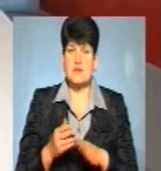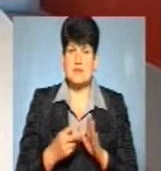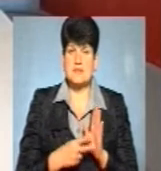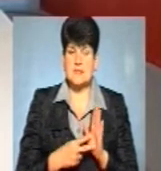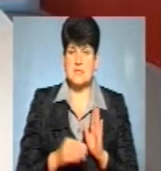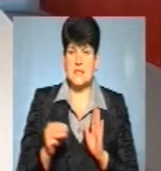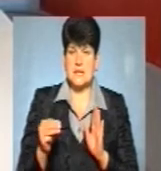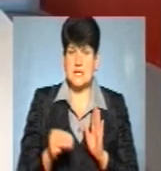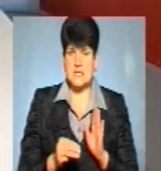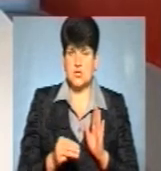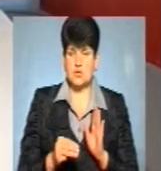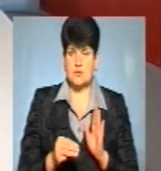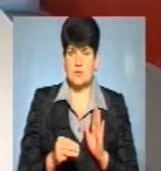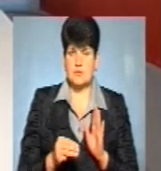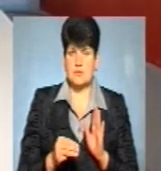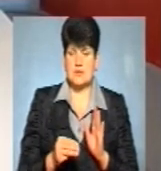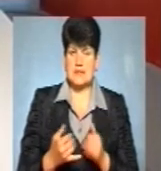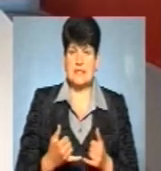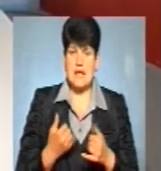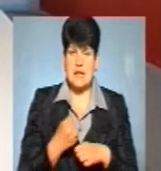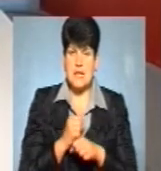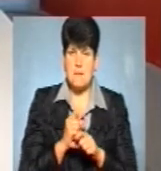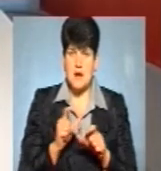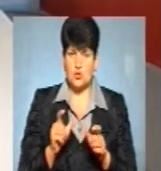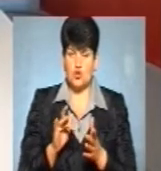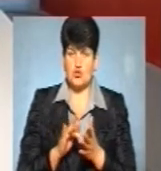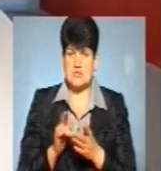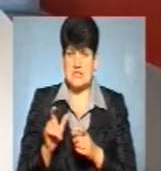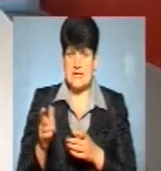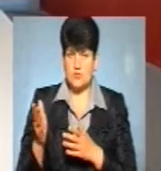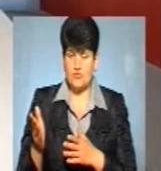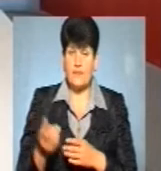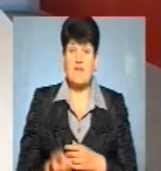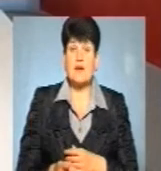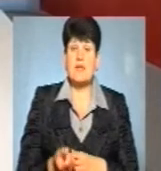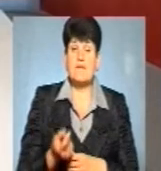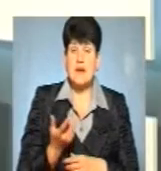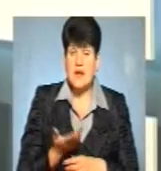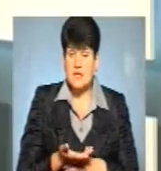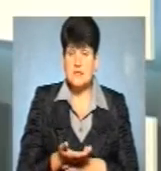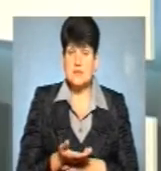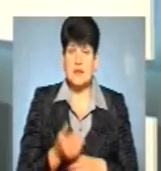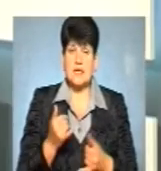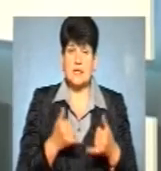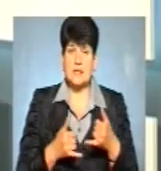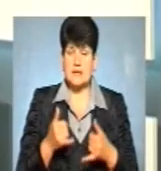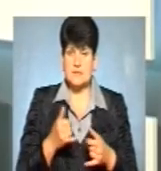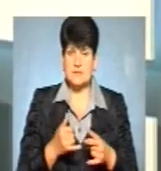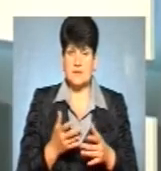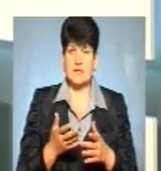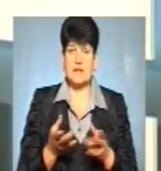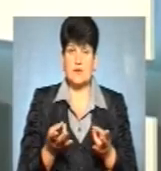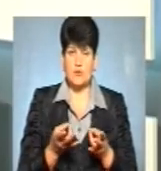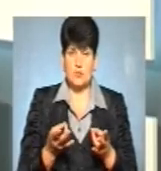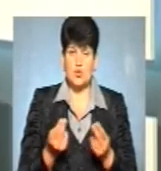70 тисяч для лабораторного центру. Як виявляється, самі хімреактиви, до прикладу, які